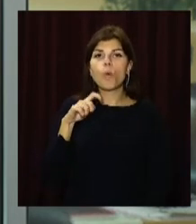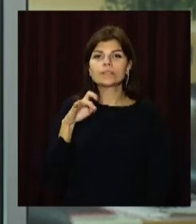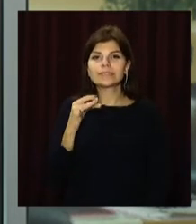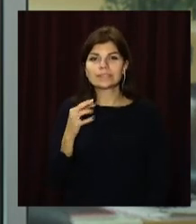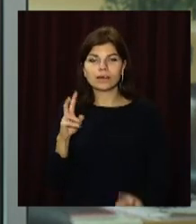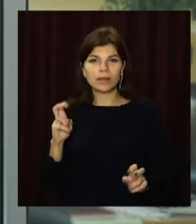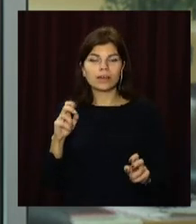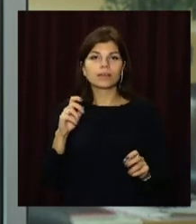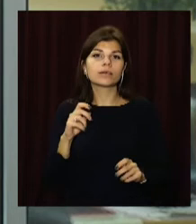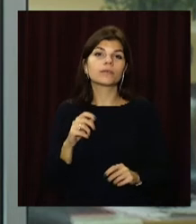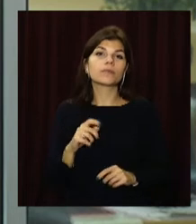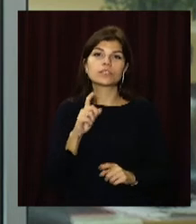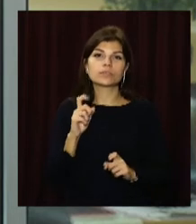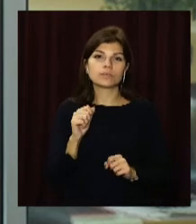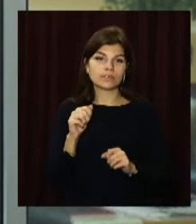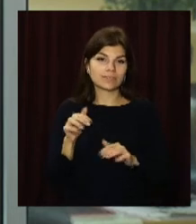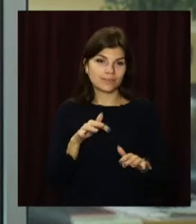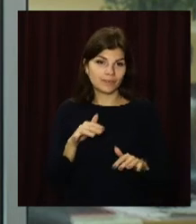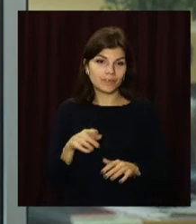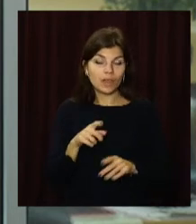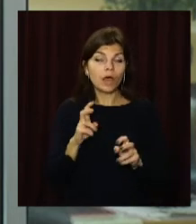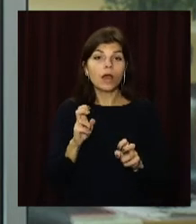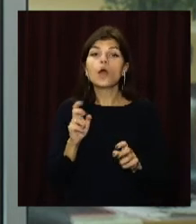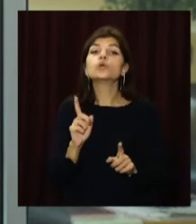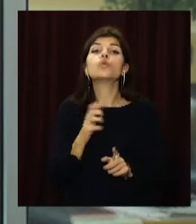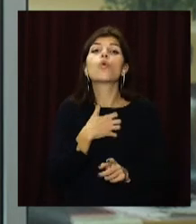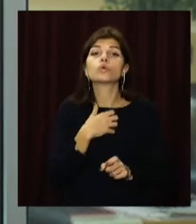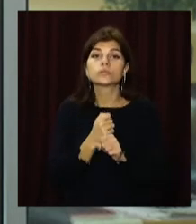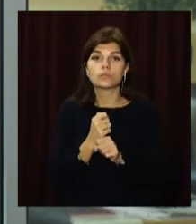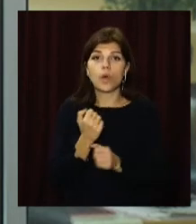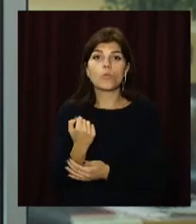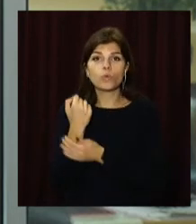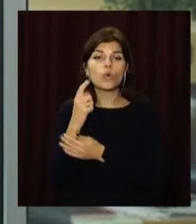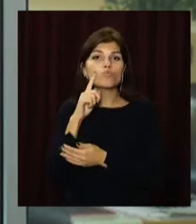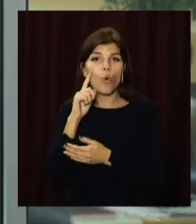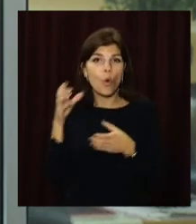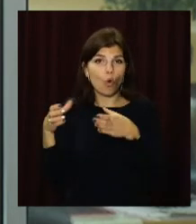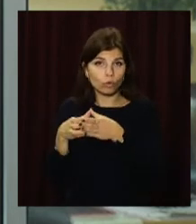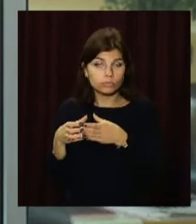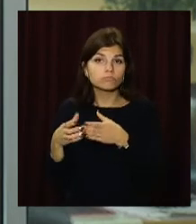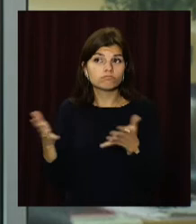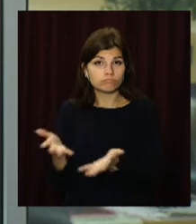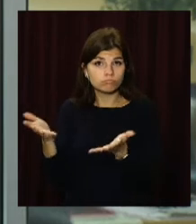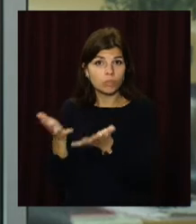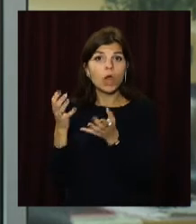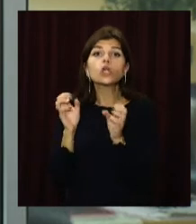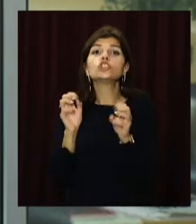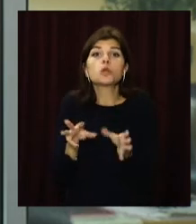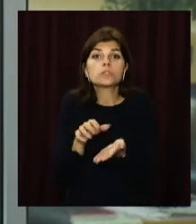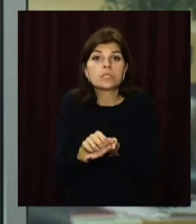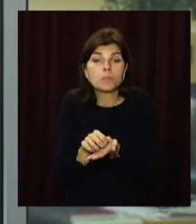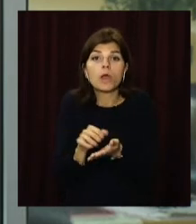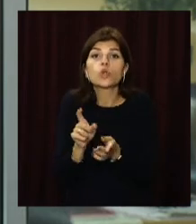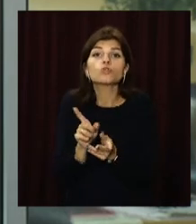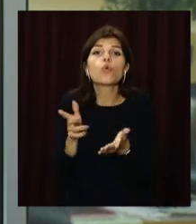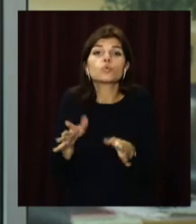крок у розвитку організації та нова можливість підтримувати та об'єднувати молодь регіону, кажуть партійці. Чим займатиметься та що